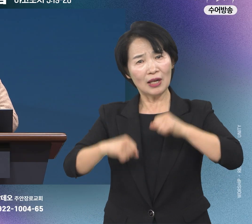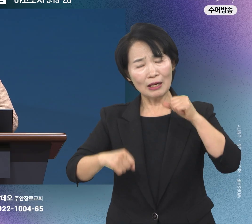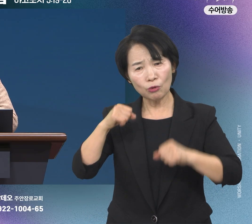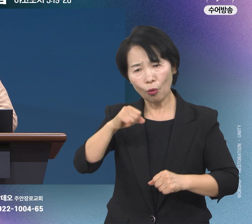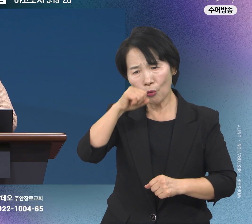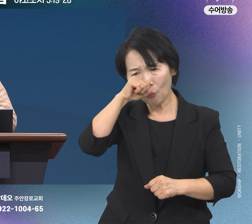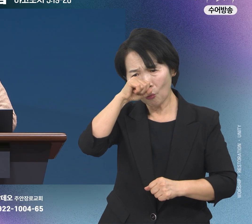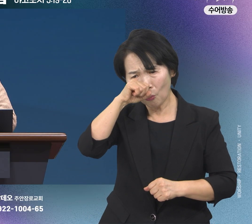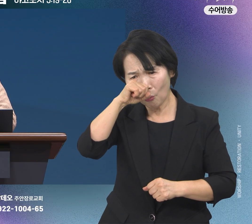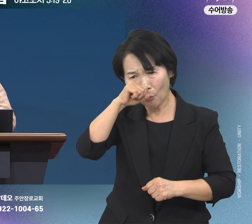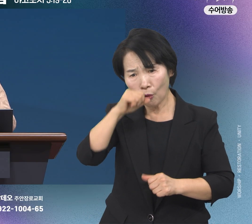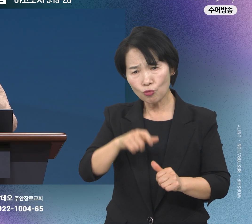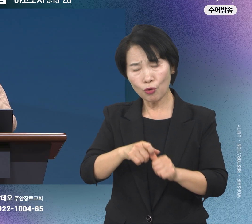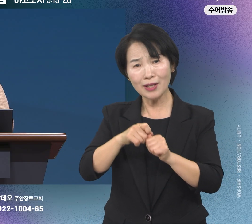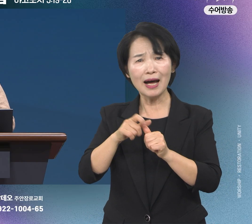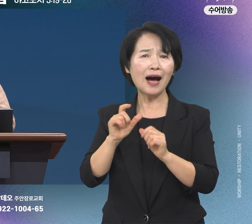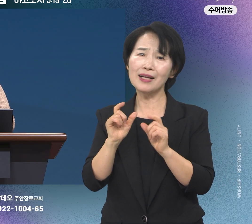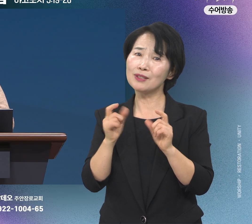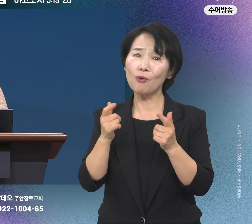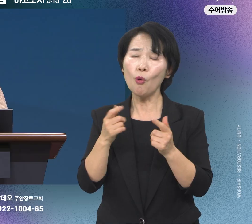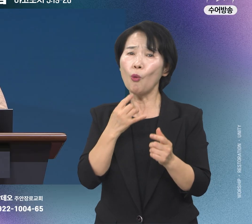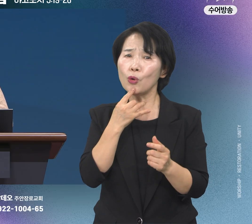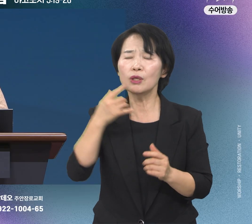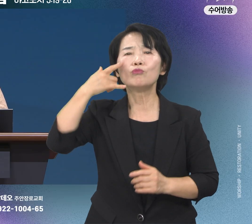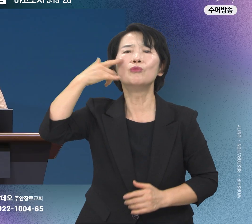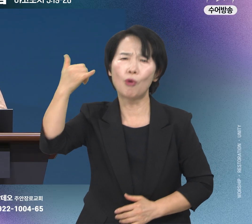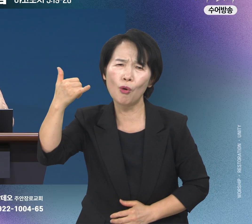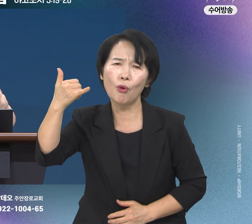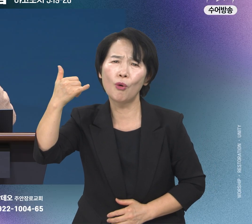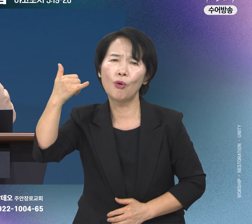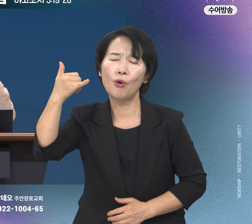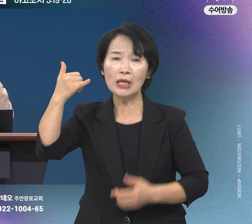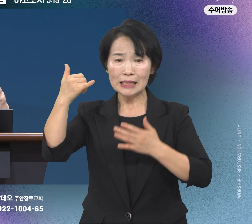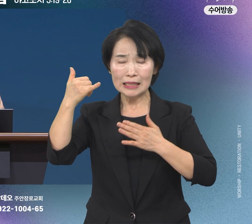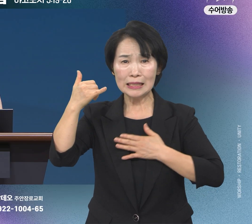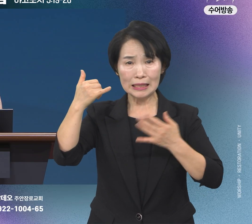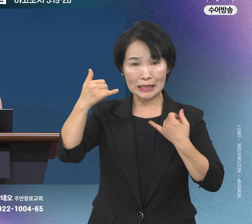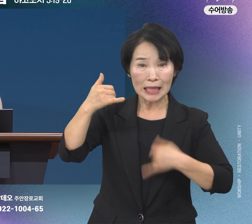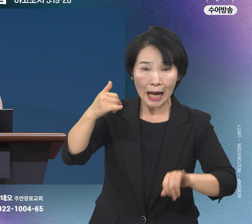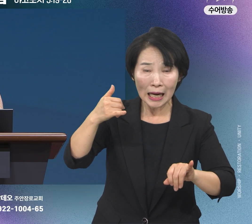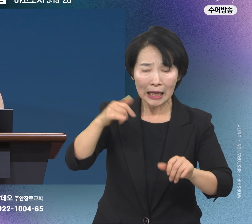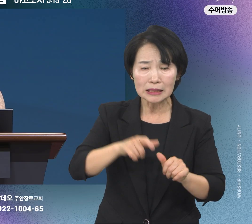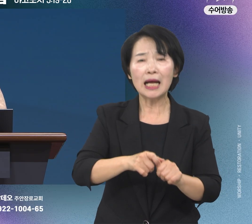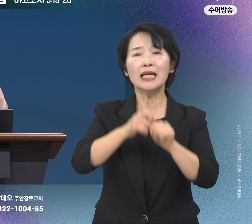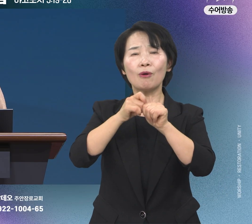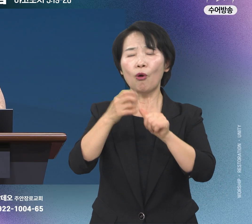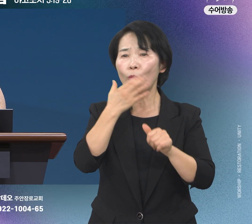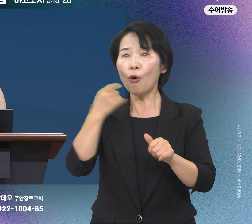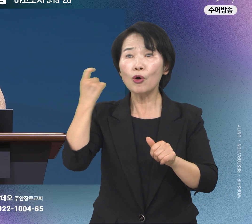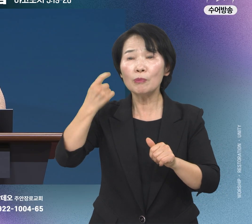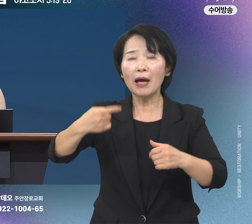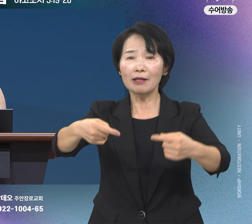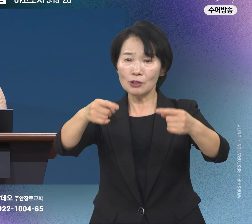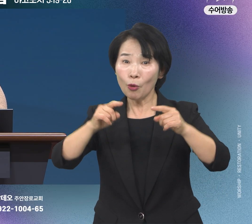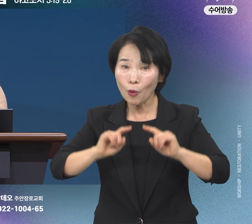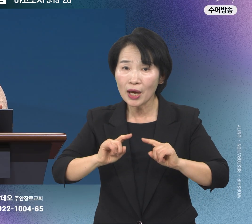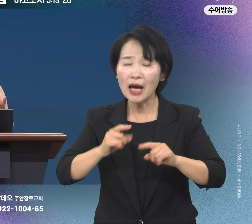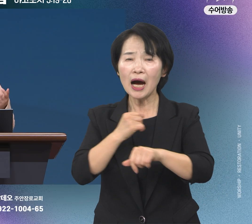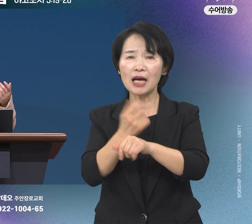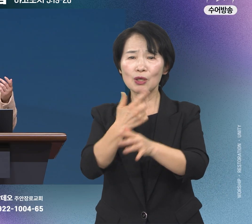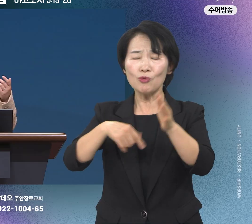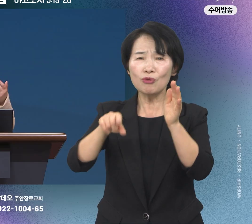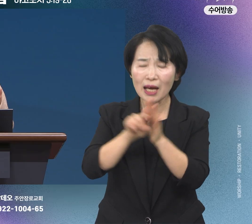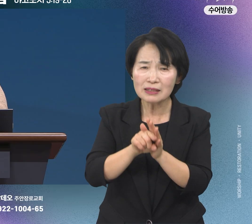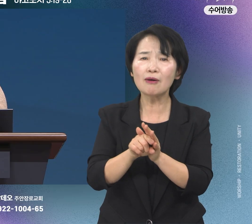게 아니잖아요. 저희 부모님이 어떻게든 다시 이 복음으로 살게 하고 싶어서, 살리고 싶어서,